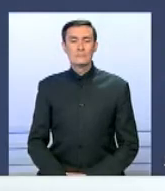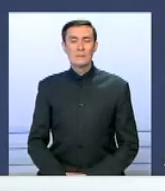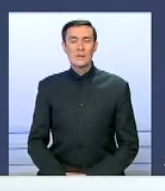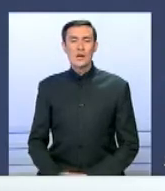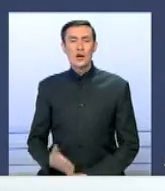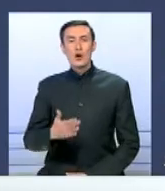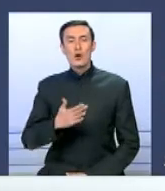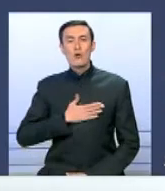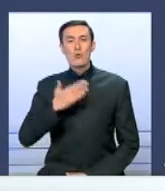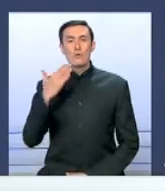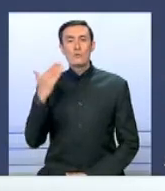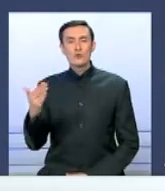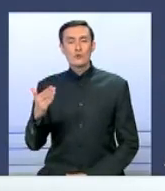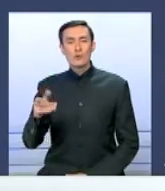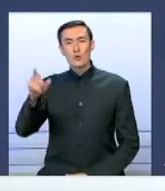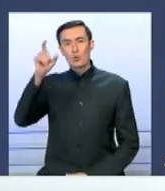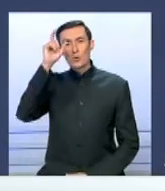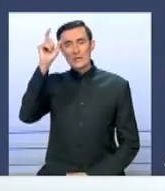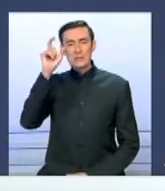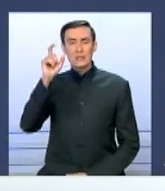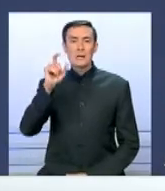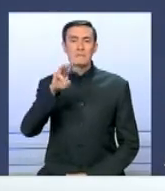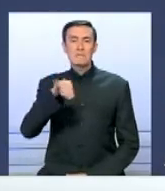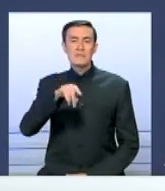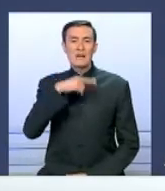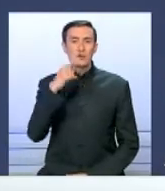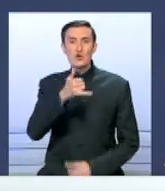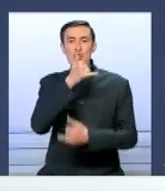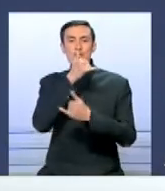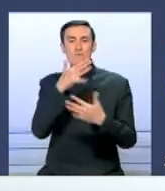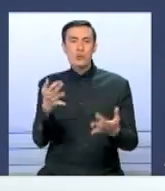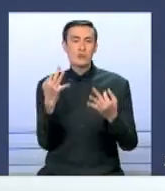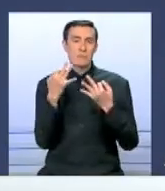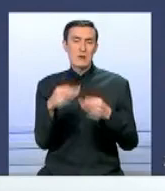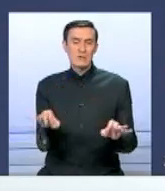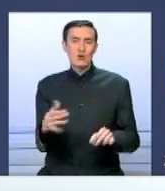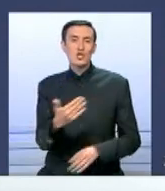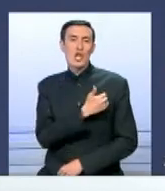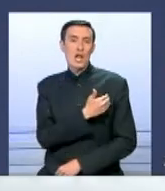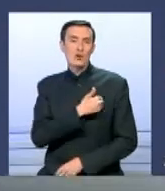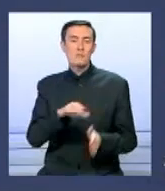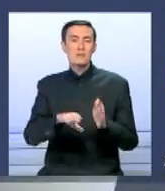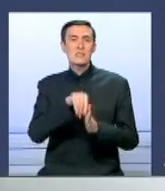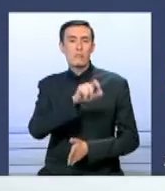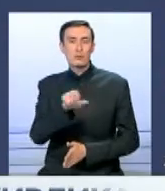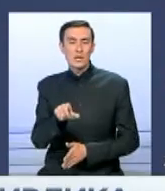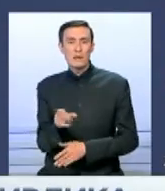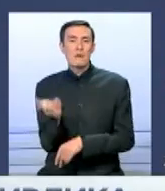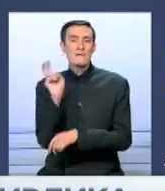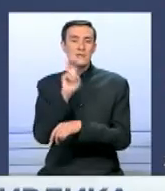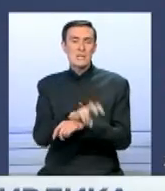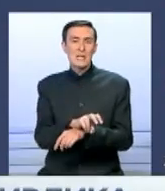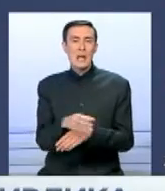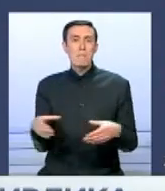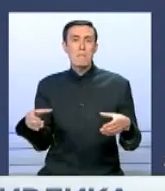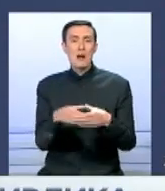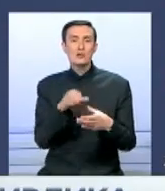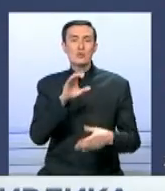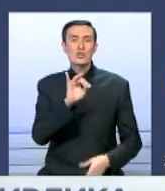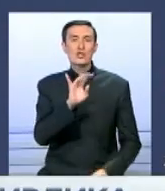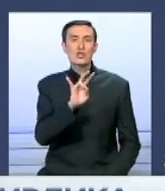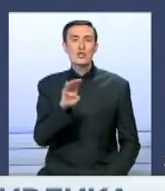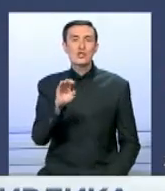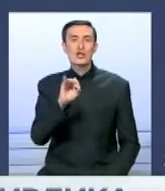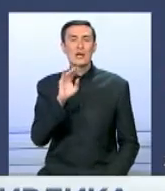Мой турецкий коллега объяснил, что в нынешней ситуации Турция не может позволить всем желающим депутатам совершать визиты на базу Инджирлик